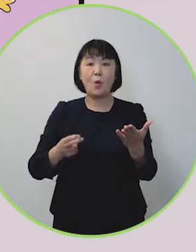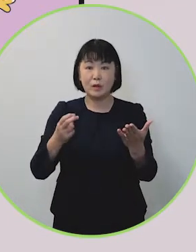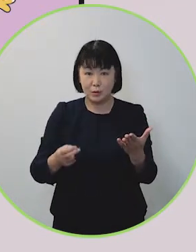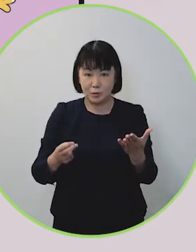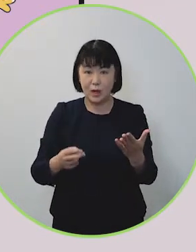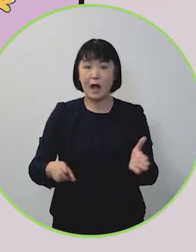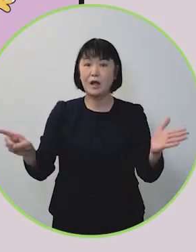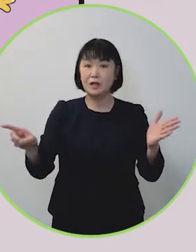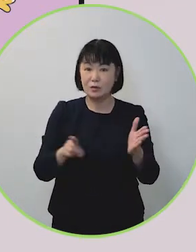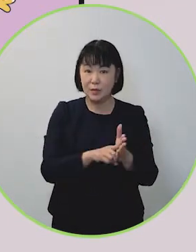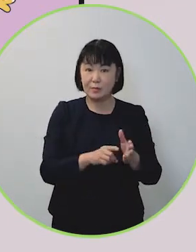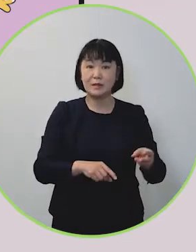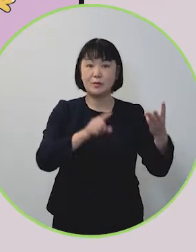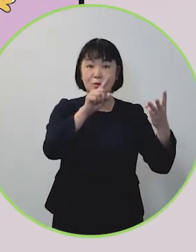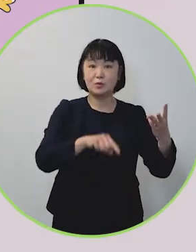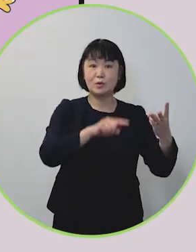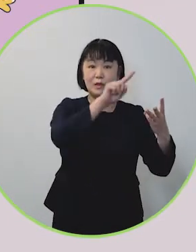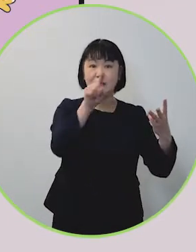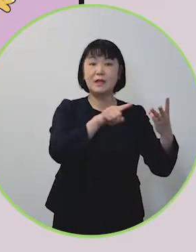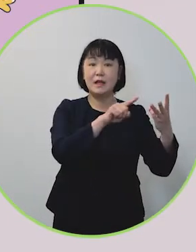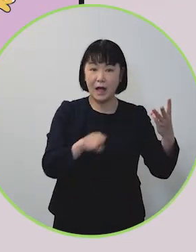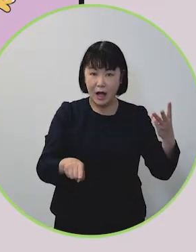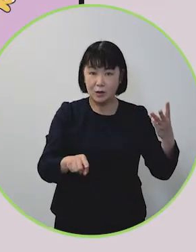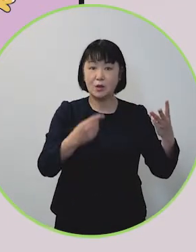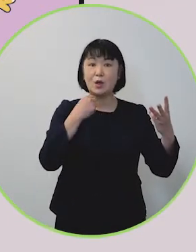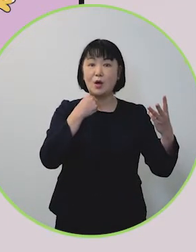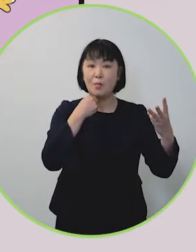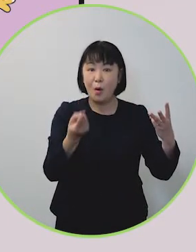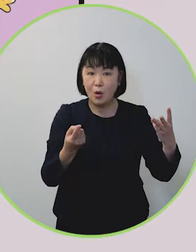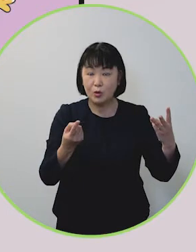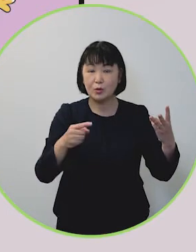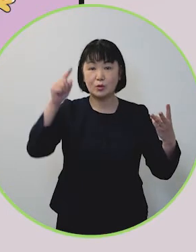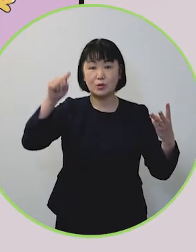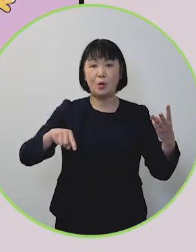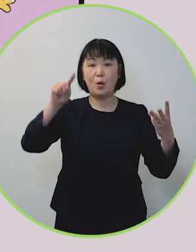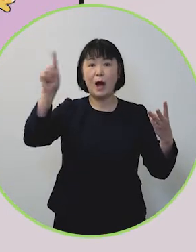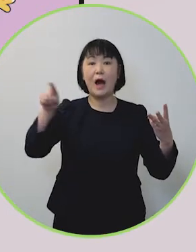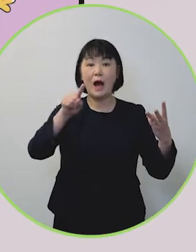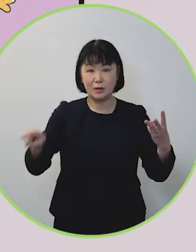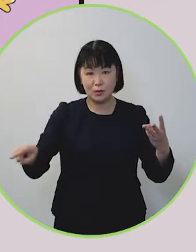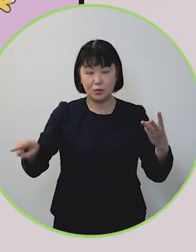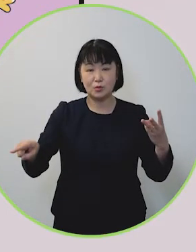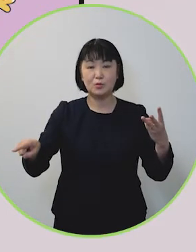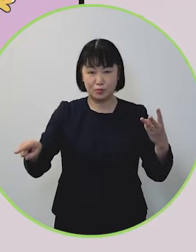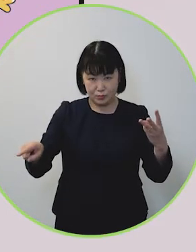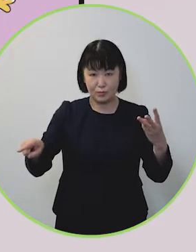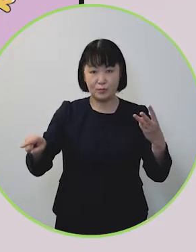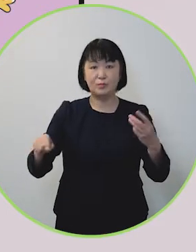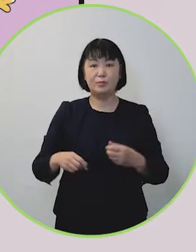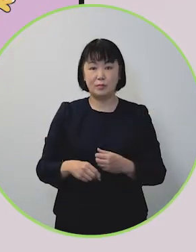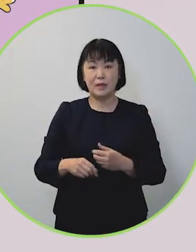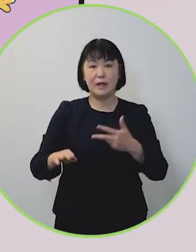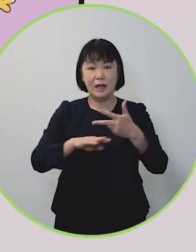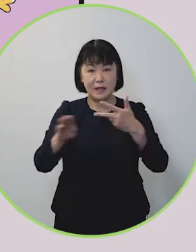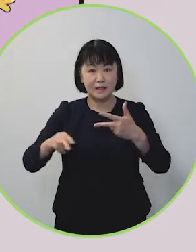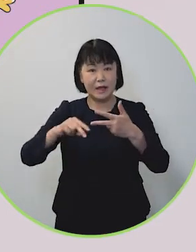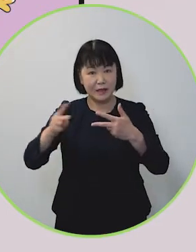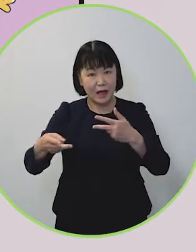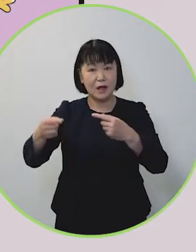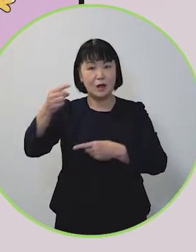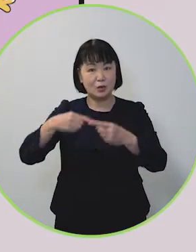新法ではこれまでの3 a に加えて新たな4つ目の r となるリニュー